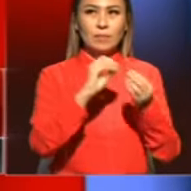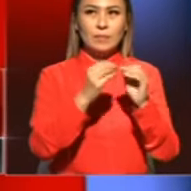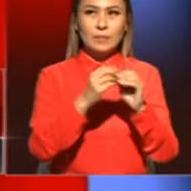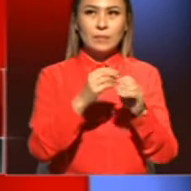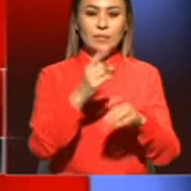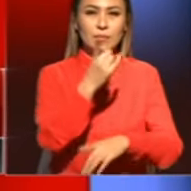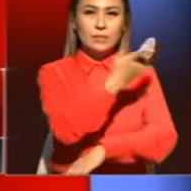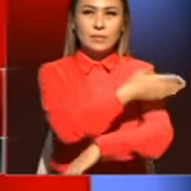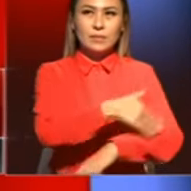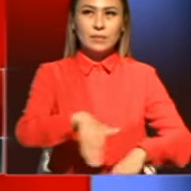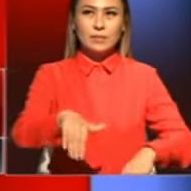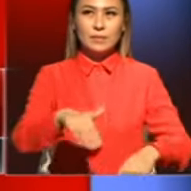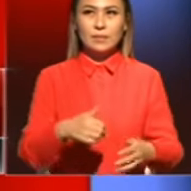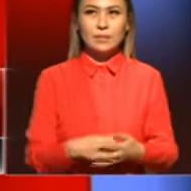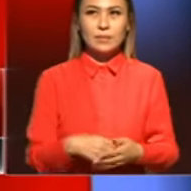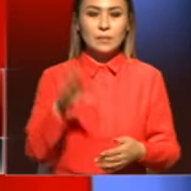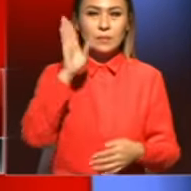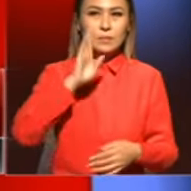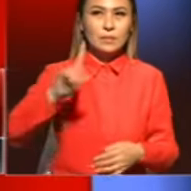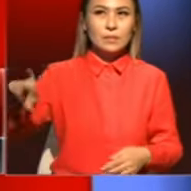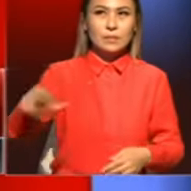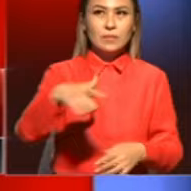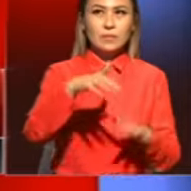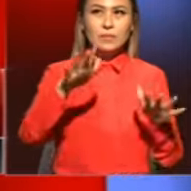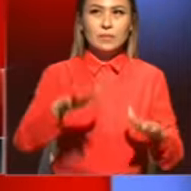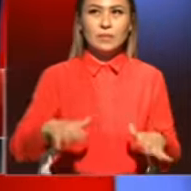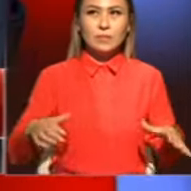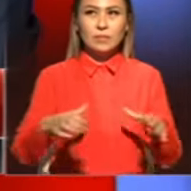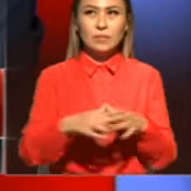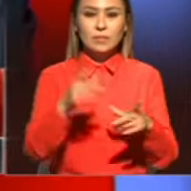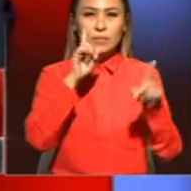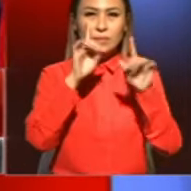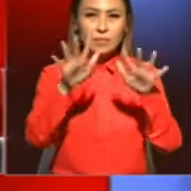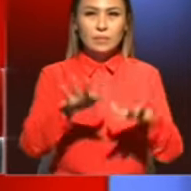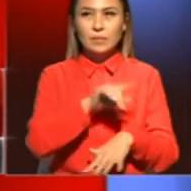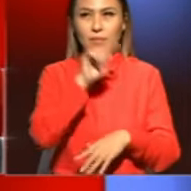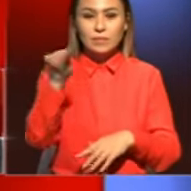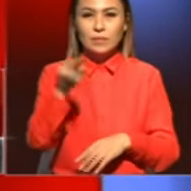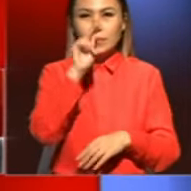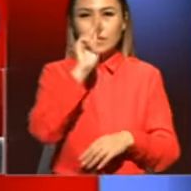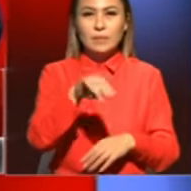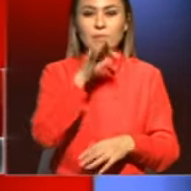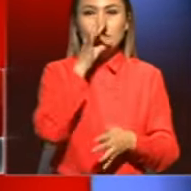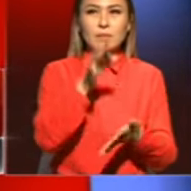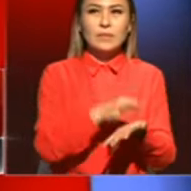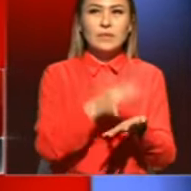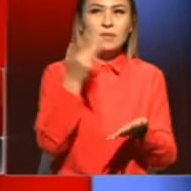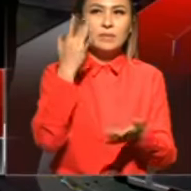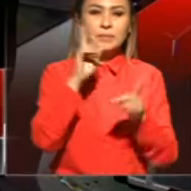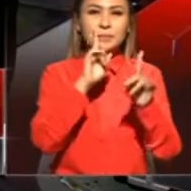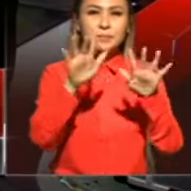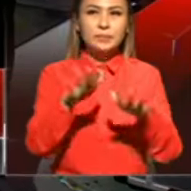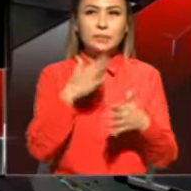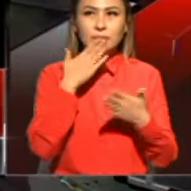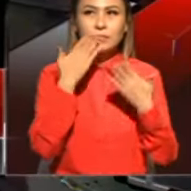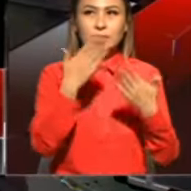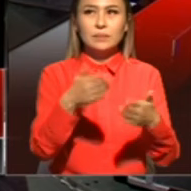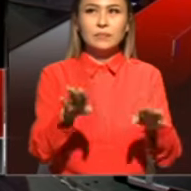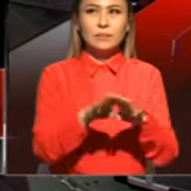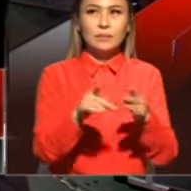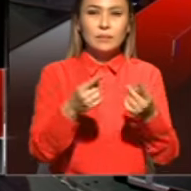көшеден су ағып жатты ау деген, бұлай ағып жатыр деген мәселені бәрі парламентке келіп жауапты қылады да, парламенттен сұрайды бәрі. Әлде